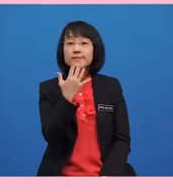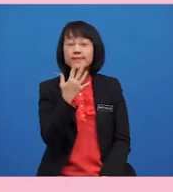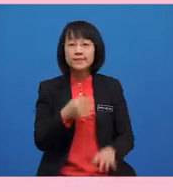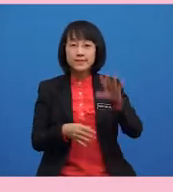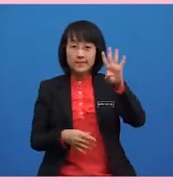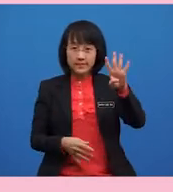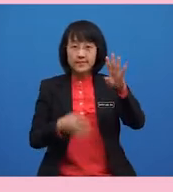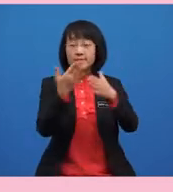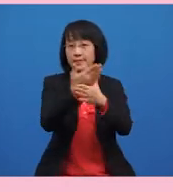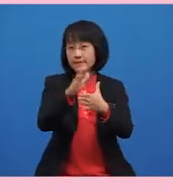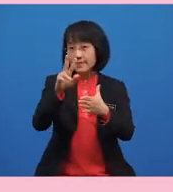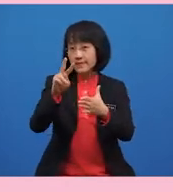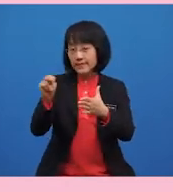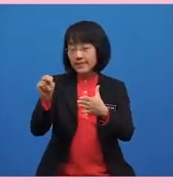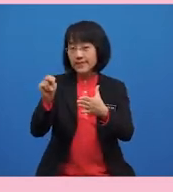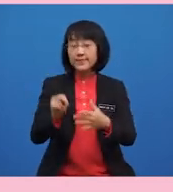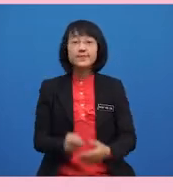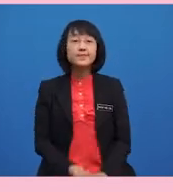bahagian corak tersebut.